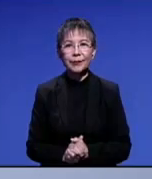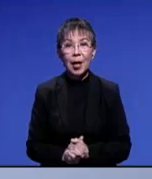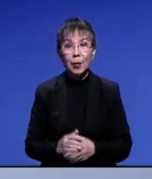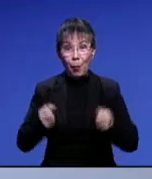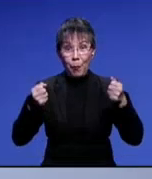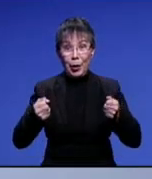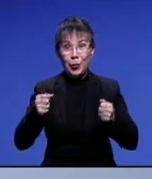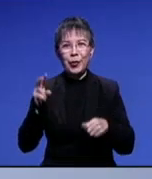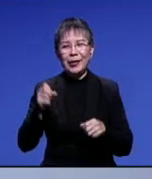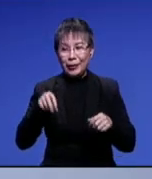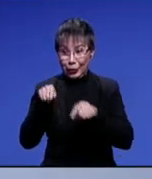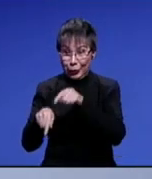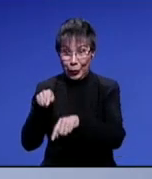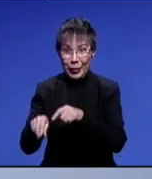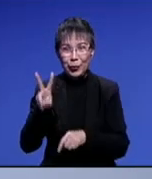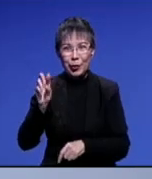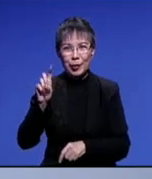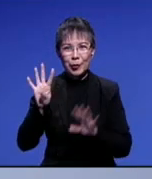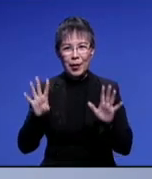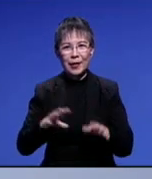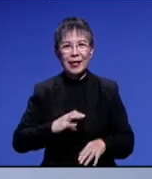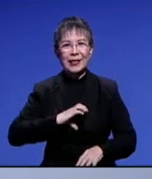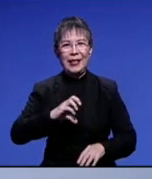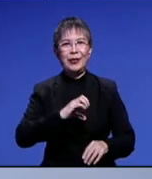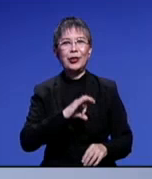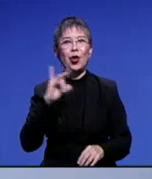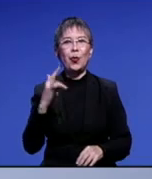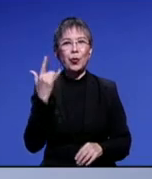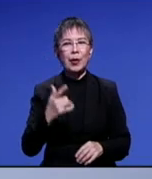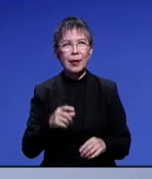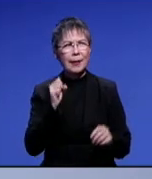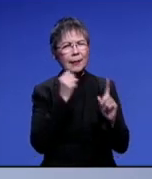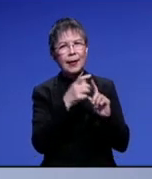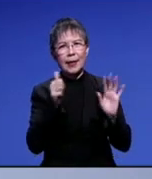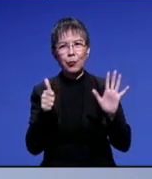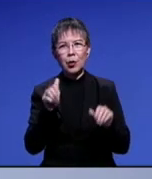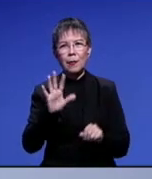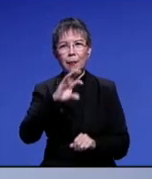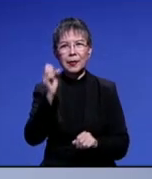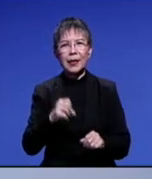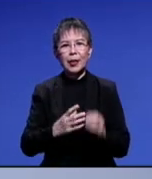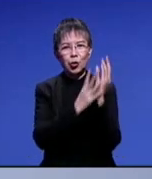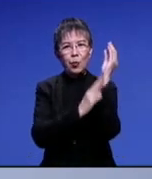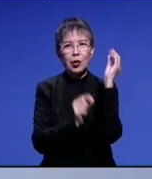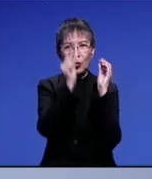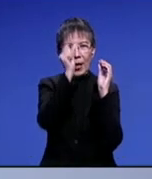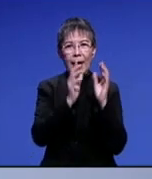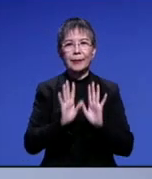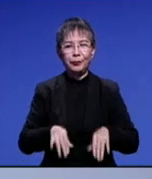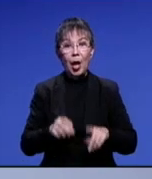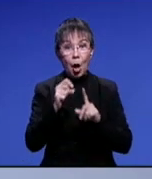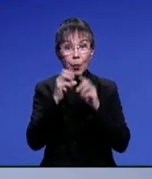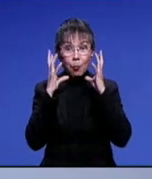Jelang pemilu 2019, Capres Petahana Joko Widodo memasang target 65% suara di Sumatera Utara. Sementara